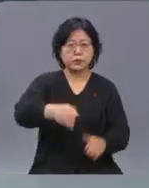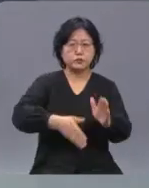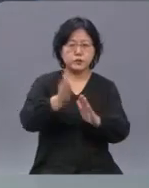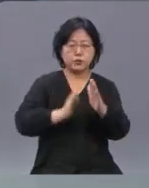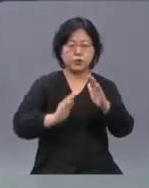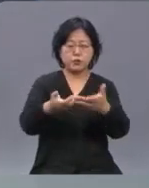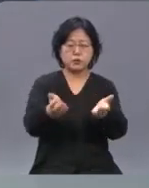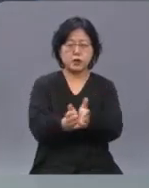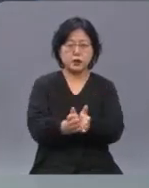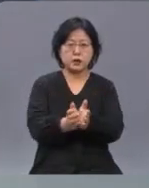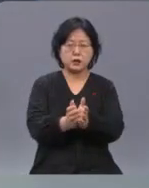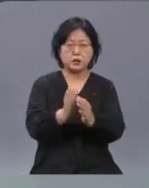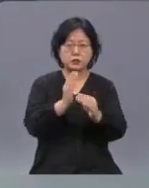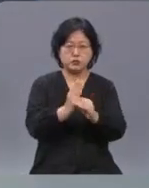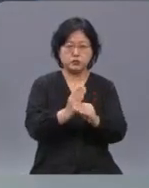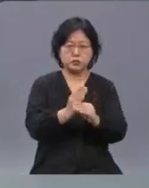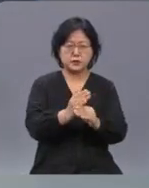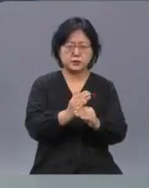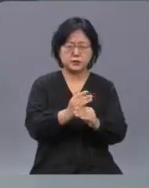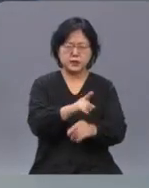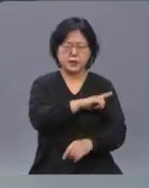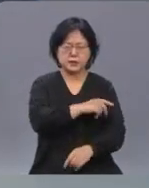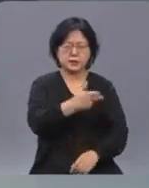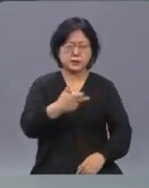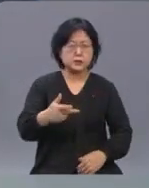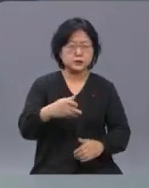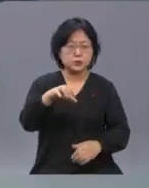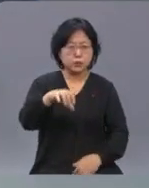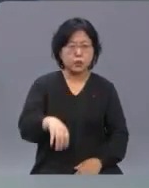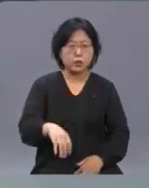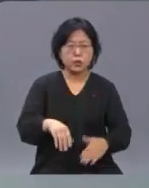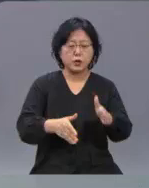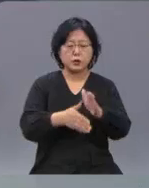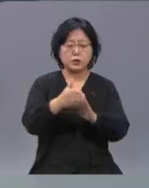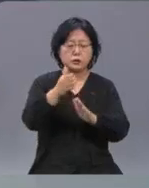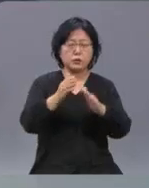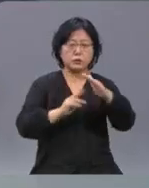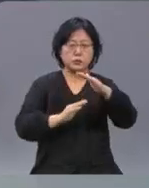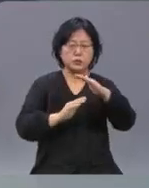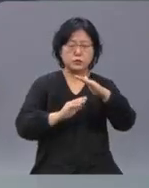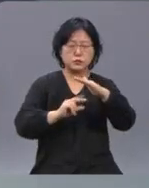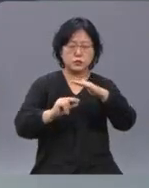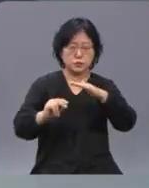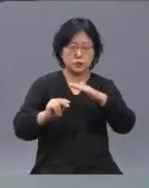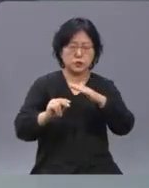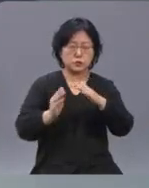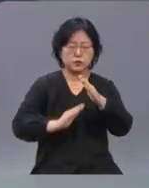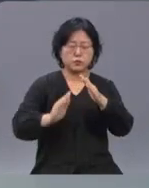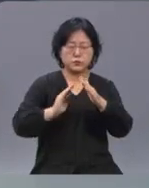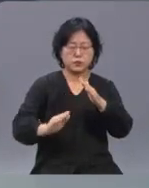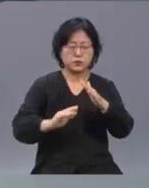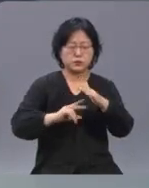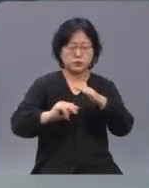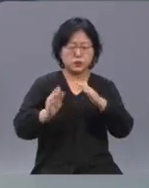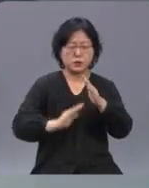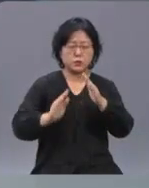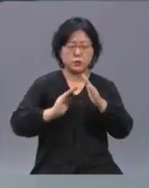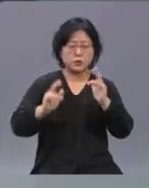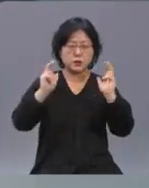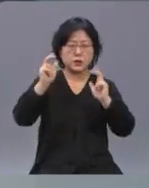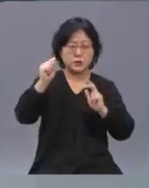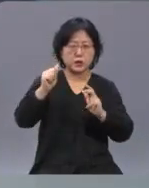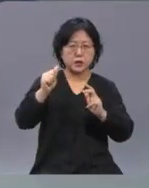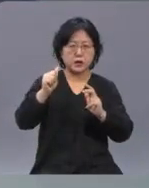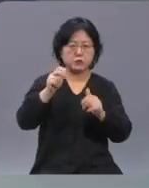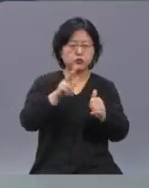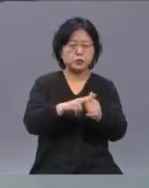광주시 공공기관 가운데 가장 규모가 큰 곳이 바로 광주 도시철도공사입니다 최근 도시철도공사 사장 후보자의